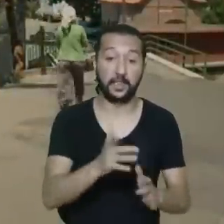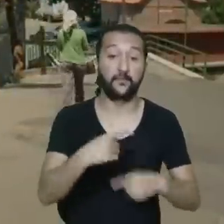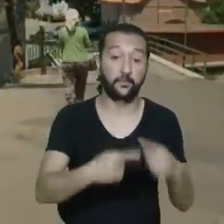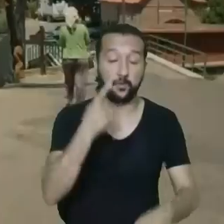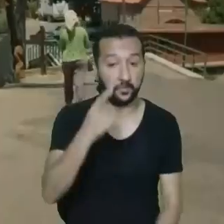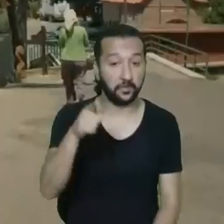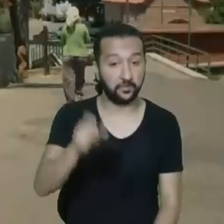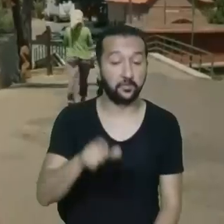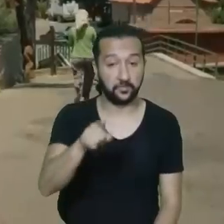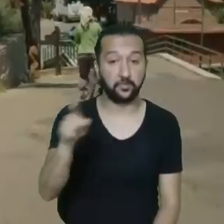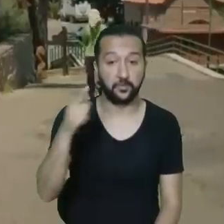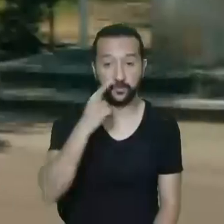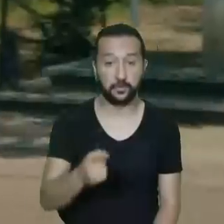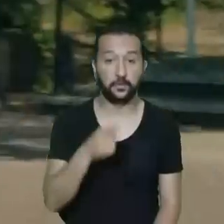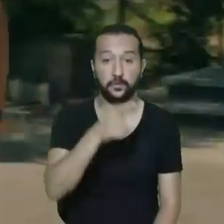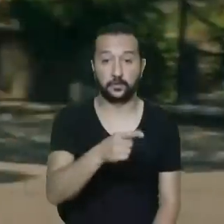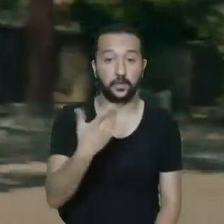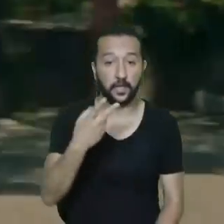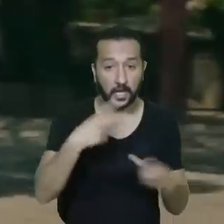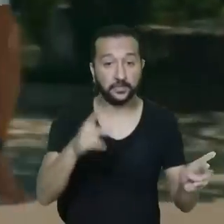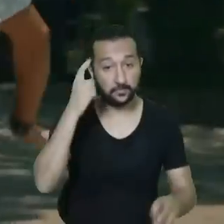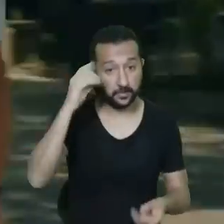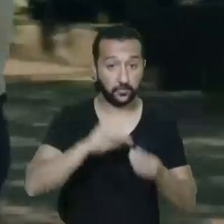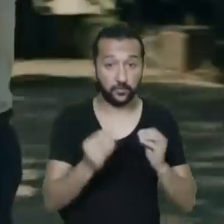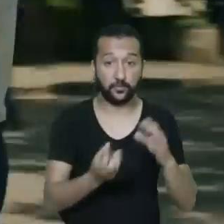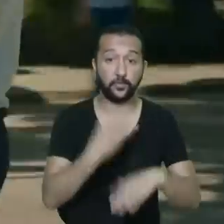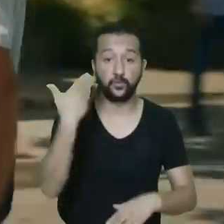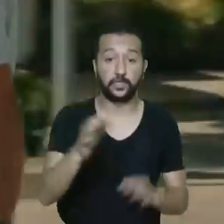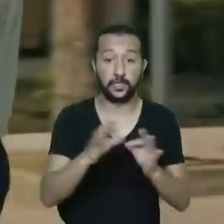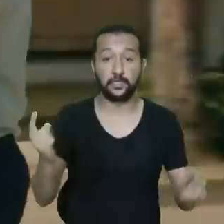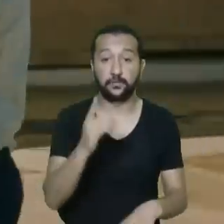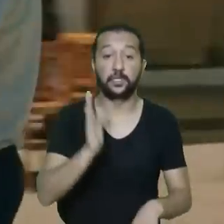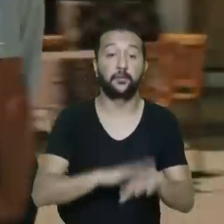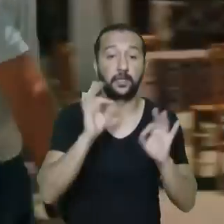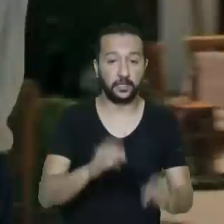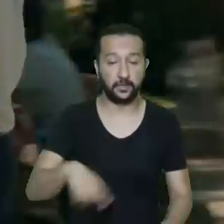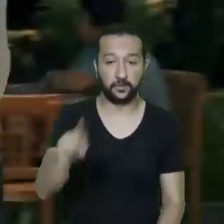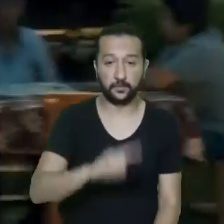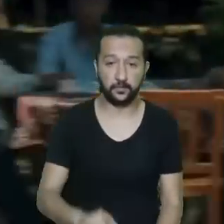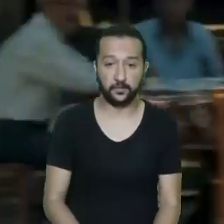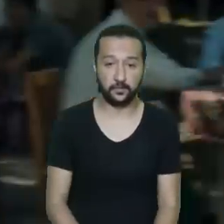edeceğimizdi. Şunla baksana şunla. Açın başımız belala, ondan sonra hiçbir şey olmamış gibi davranıyor.